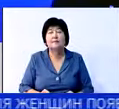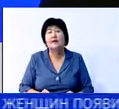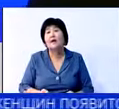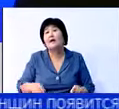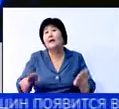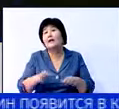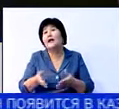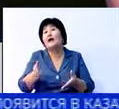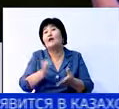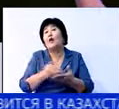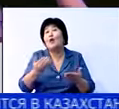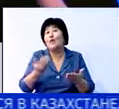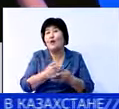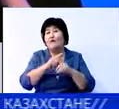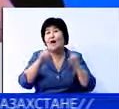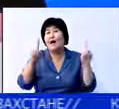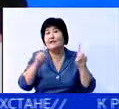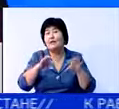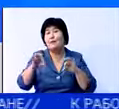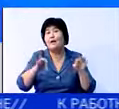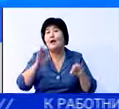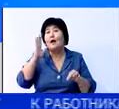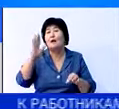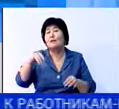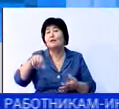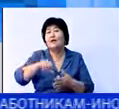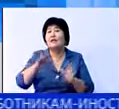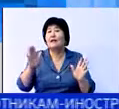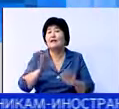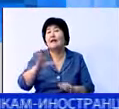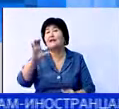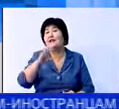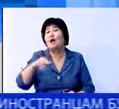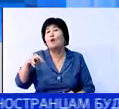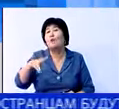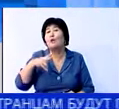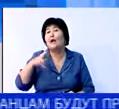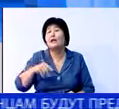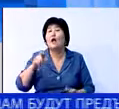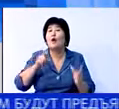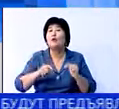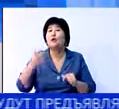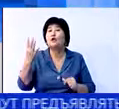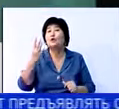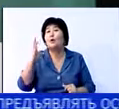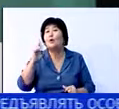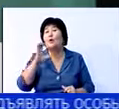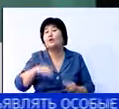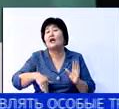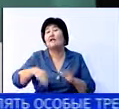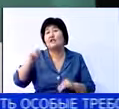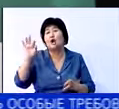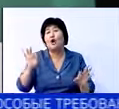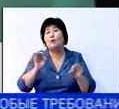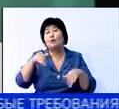Итак, знакомьтесь. Новая звезда проекта и будущий кумир казахстанской публики Салтанат Муратхызы, студентка 4-го курса Высшего